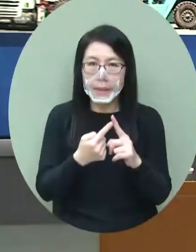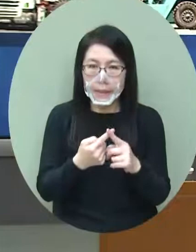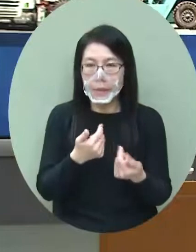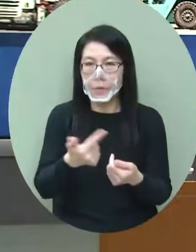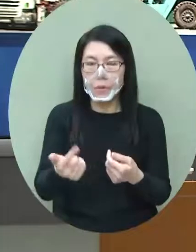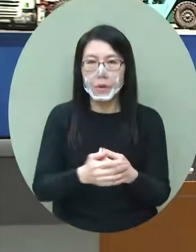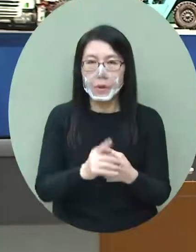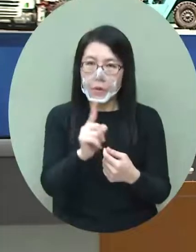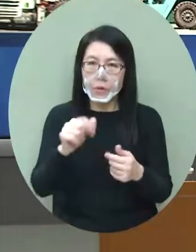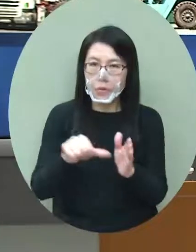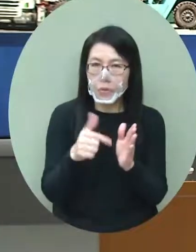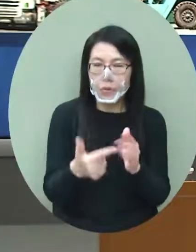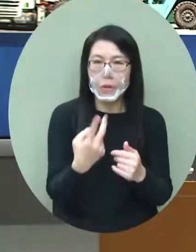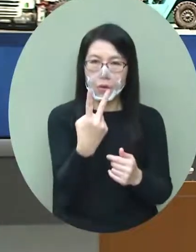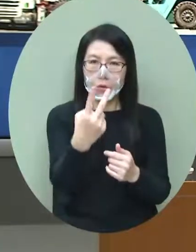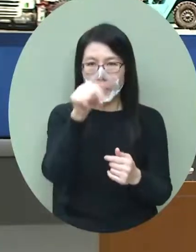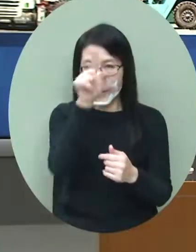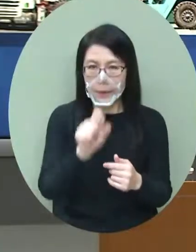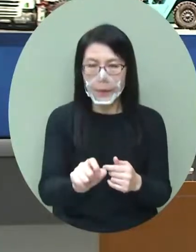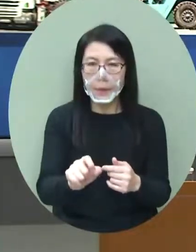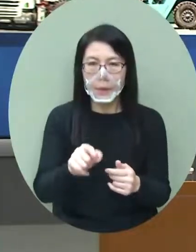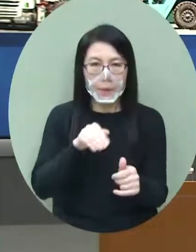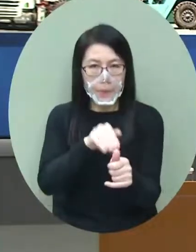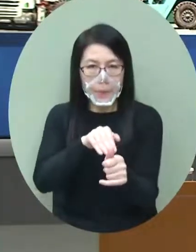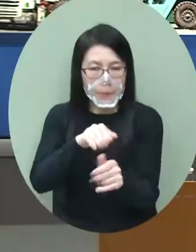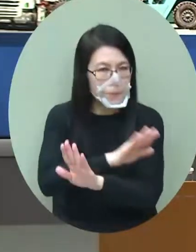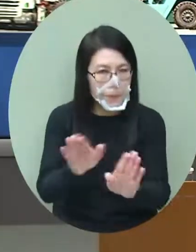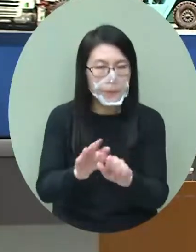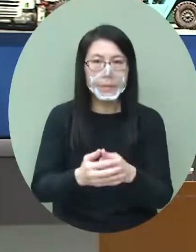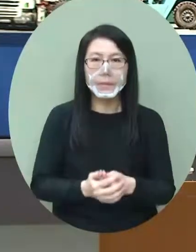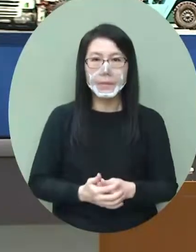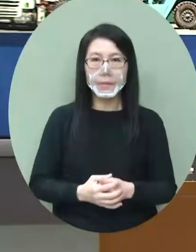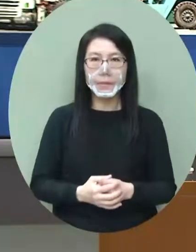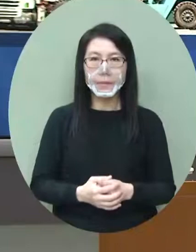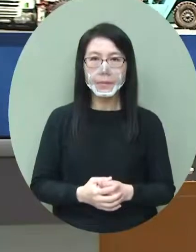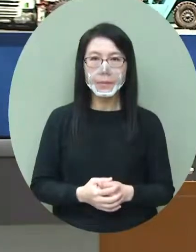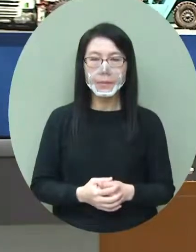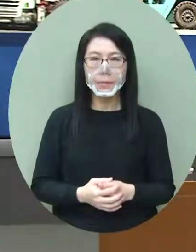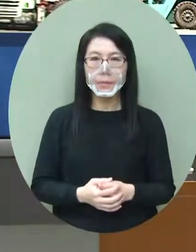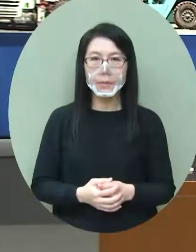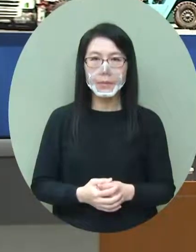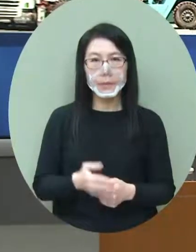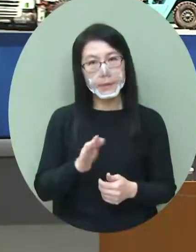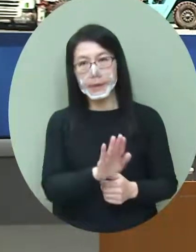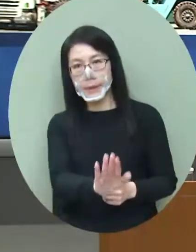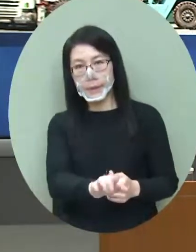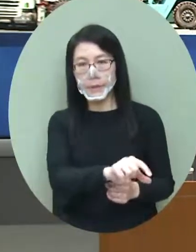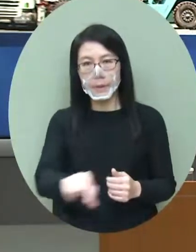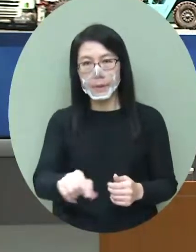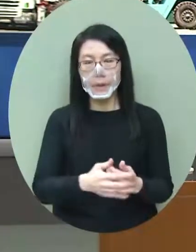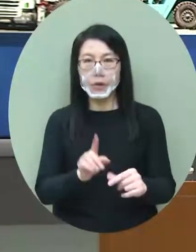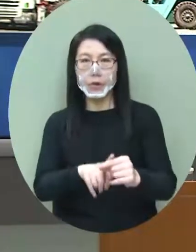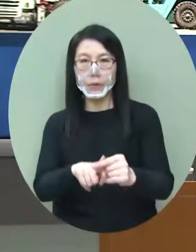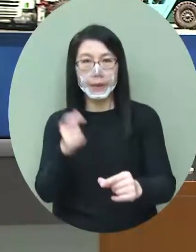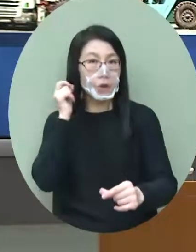出席的记者人数比较多，我请每个记者请提问2个问题，而且我们不允许追问。